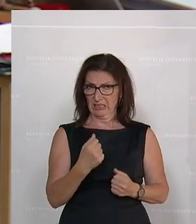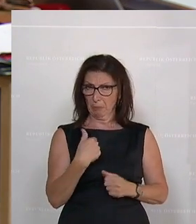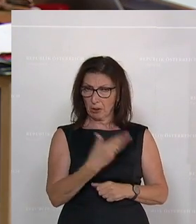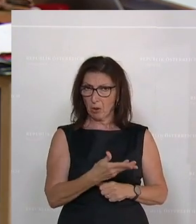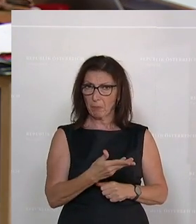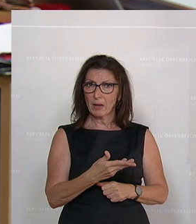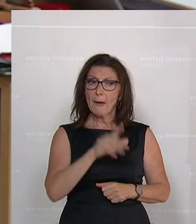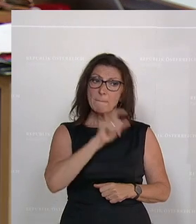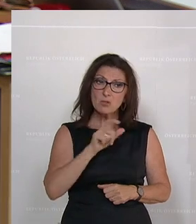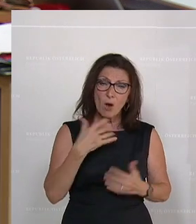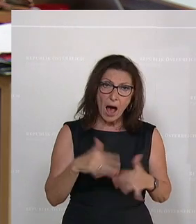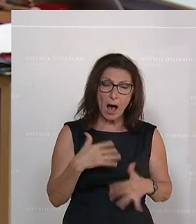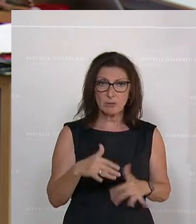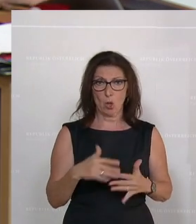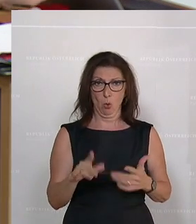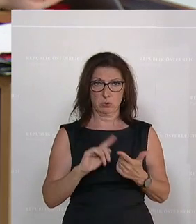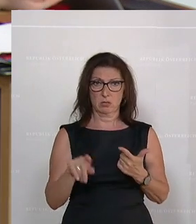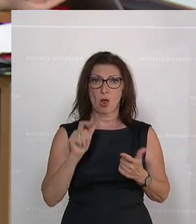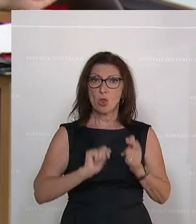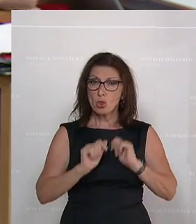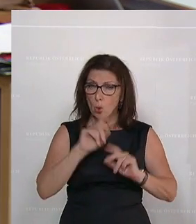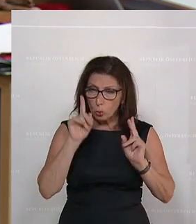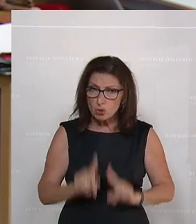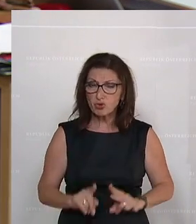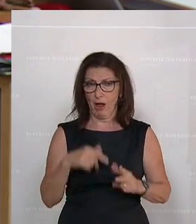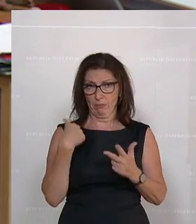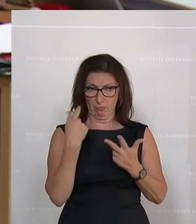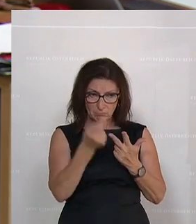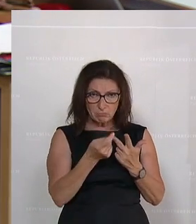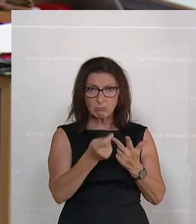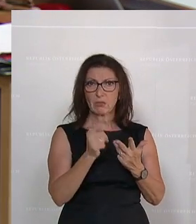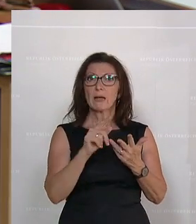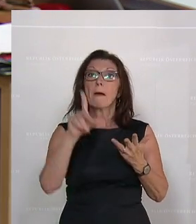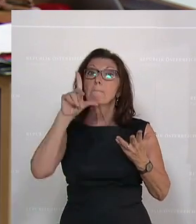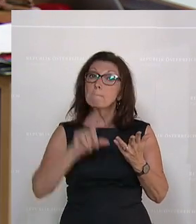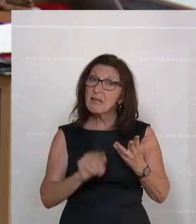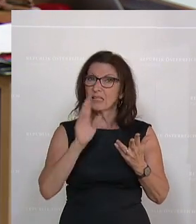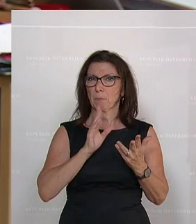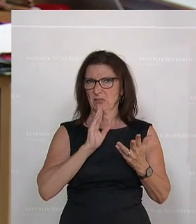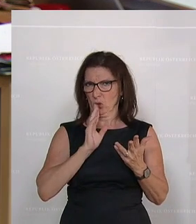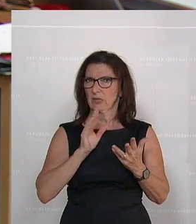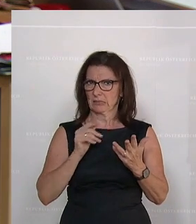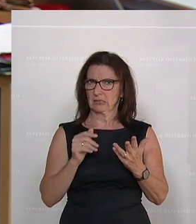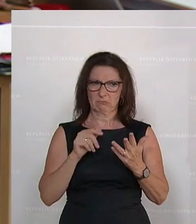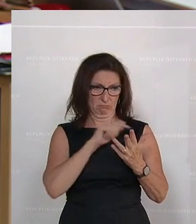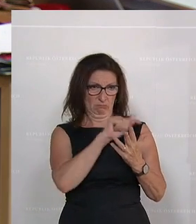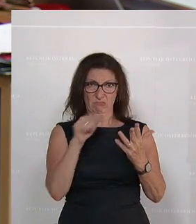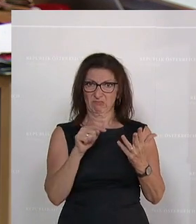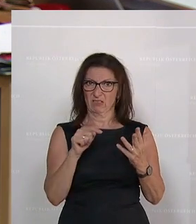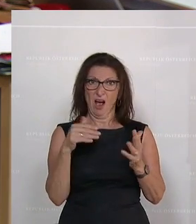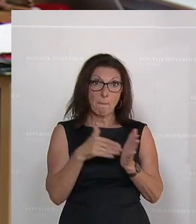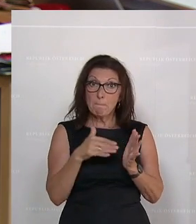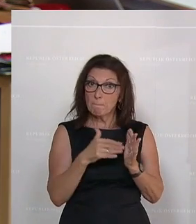arbeitslosengeldbezieher nun schon sinn für bezieherinnen beziehung natürlich auch mindestpensionisten pensionisten und so weiter da braucht man ausgleich